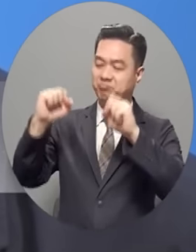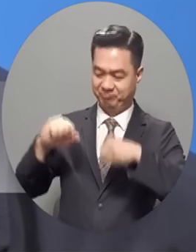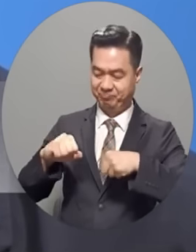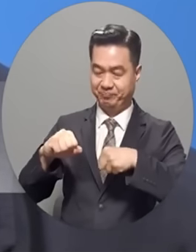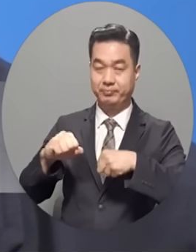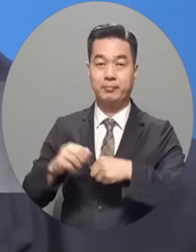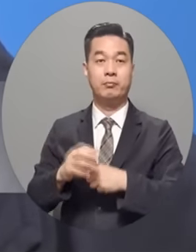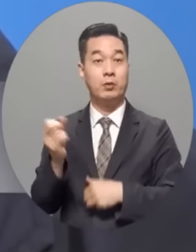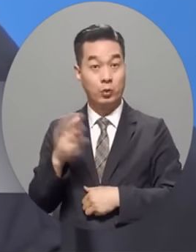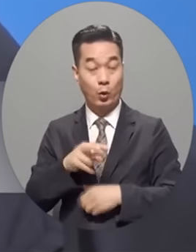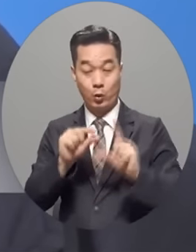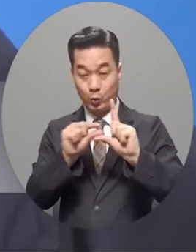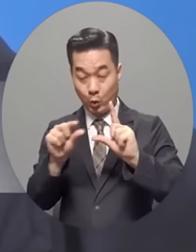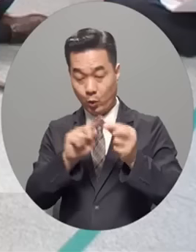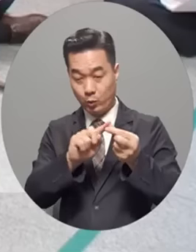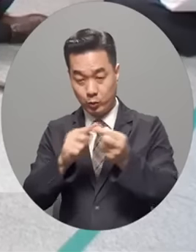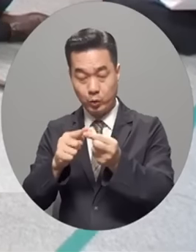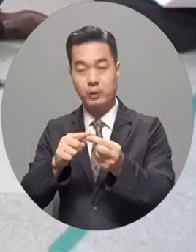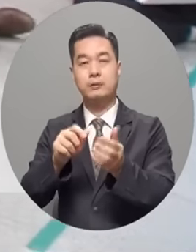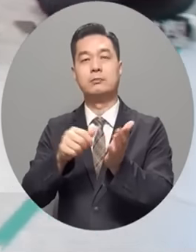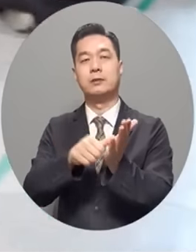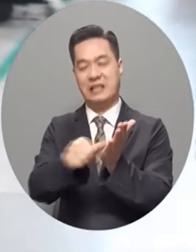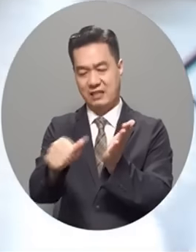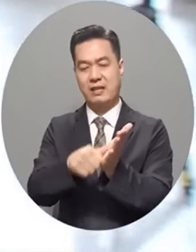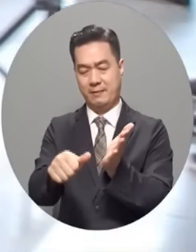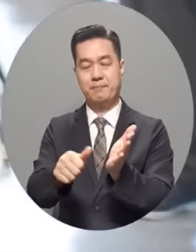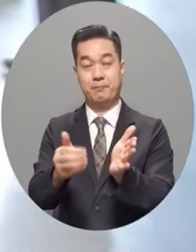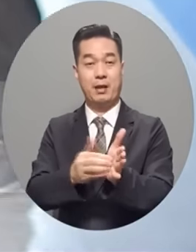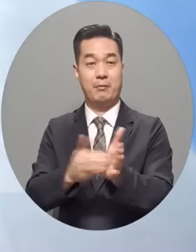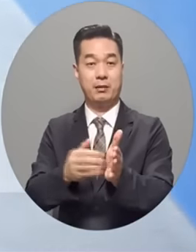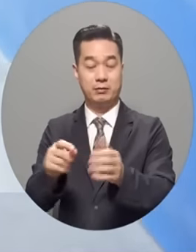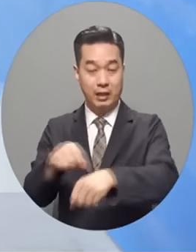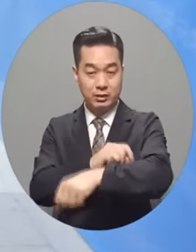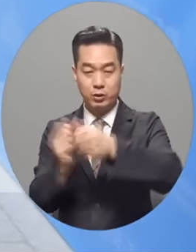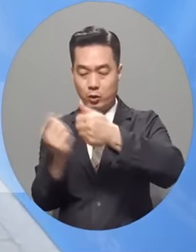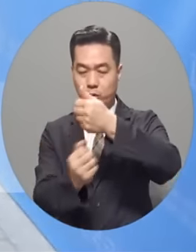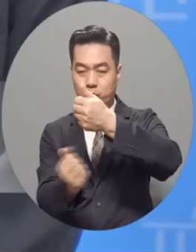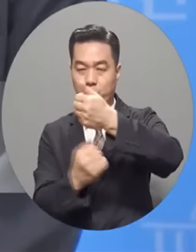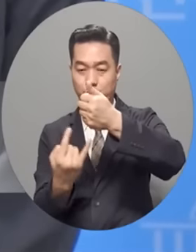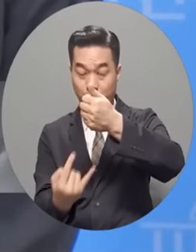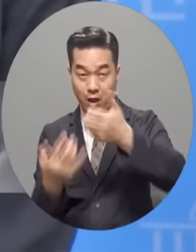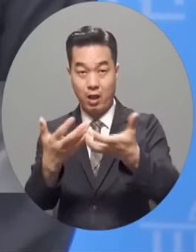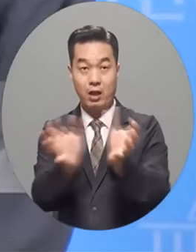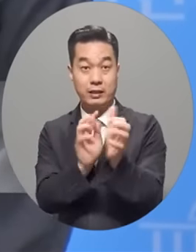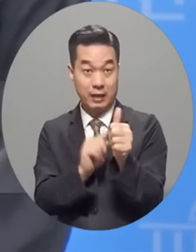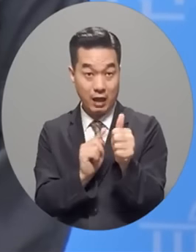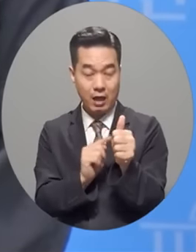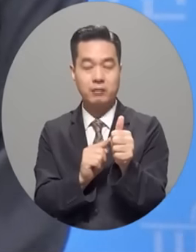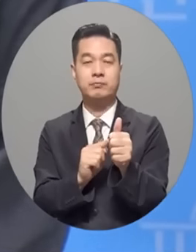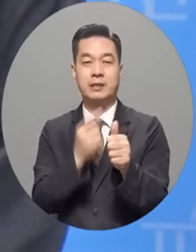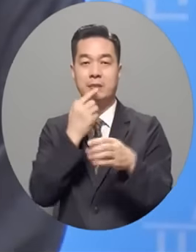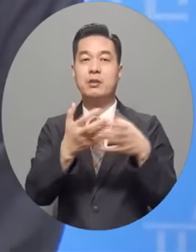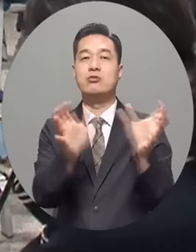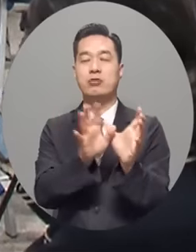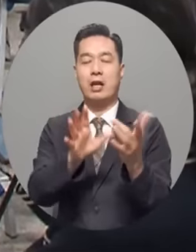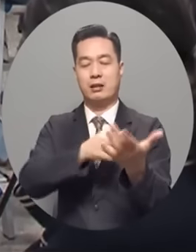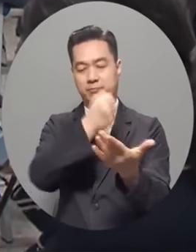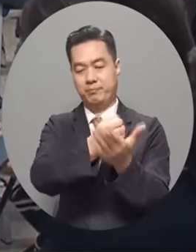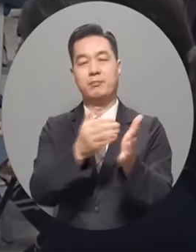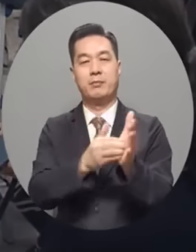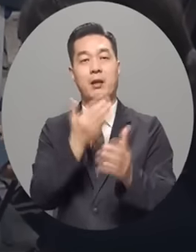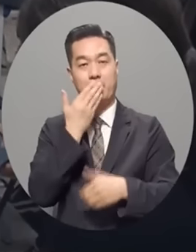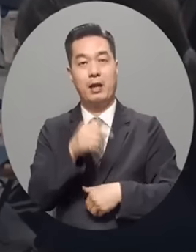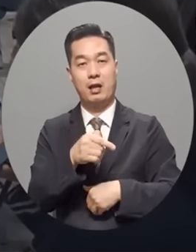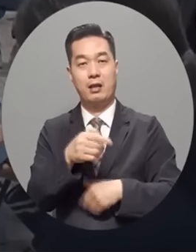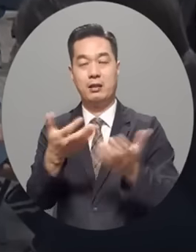해당 조항들은 삭제하기로 했습니다. 대신 특조위원장은 민주당 출신 국회의장이 정하기로 했습니다.